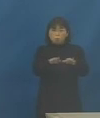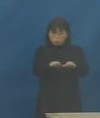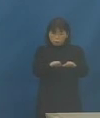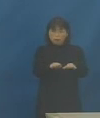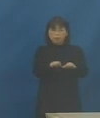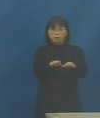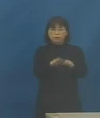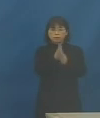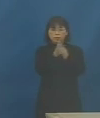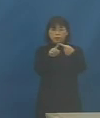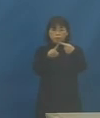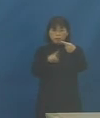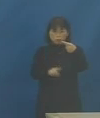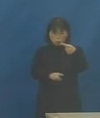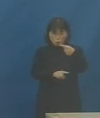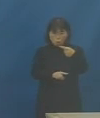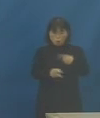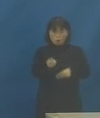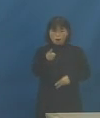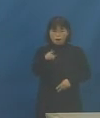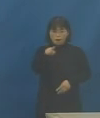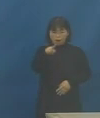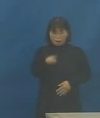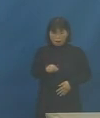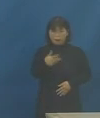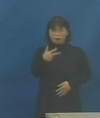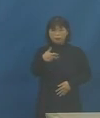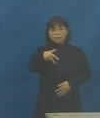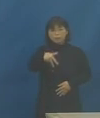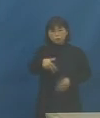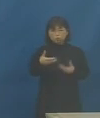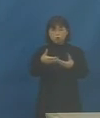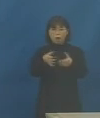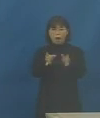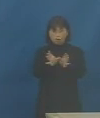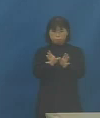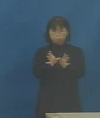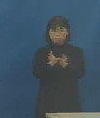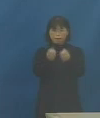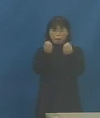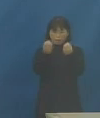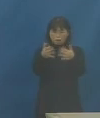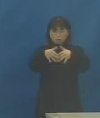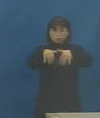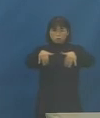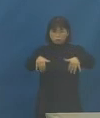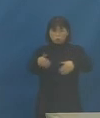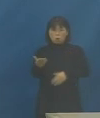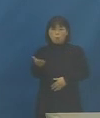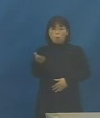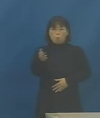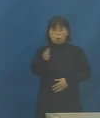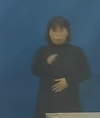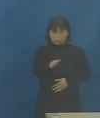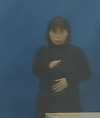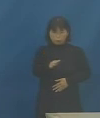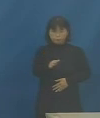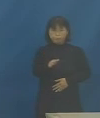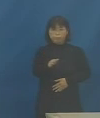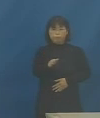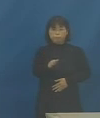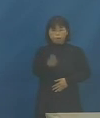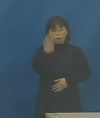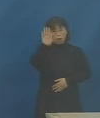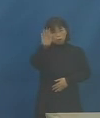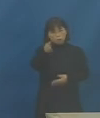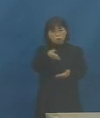県庁橋さんというのをあのもう系あの新しい組織を設けさせていただいての